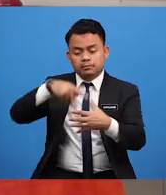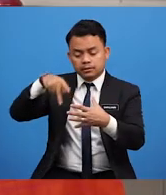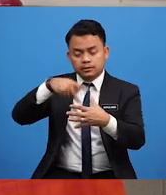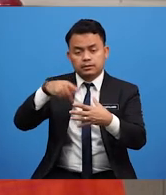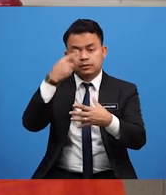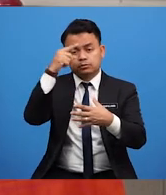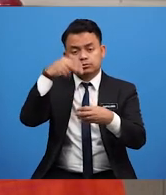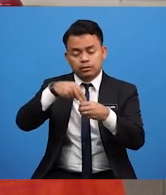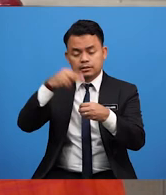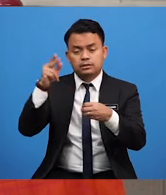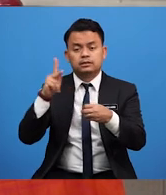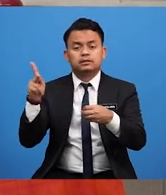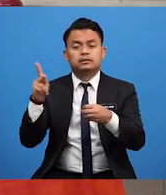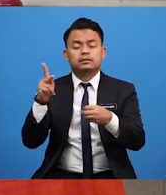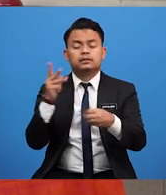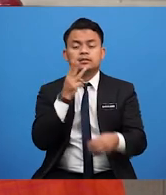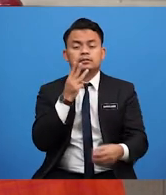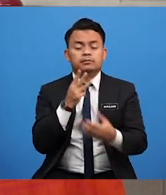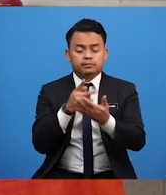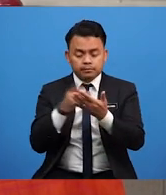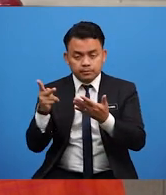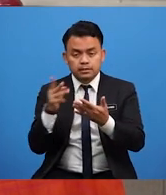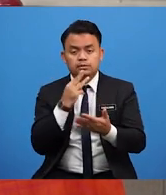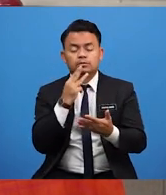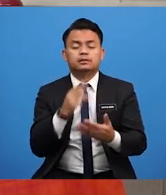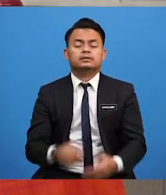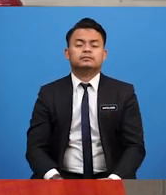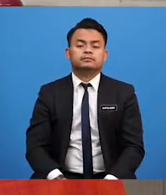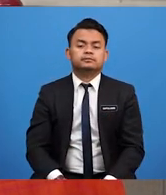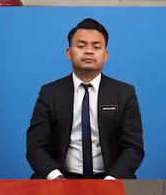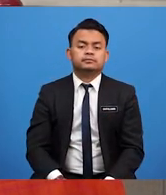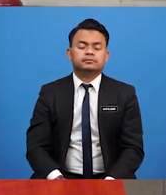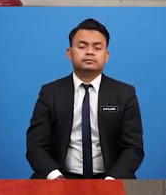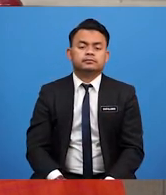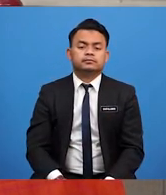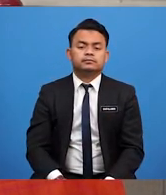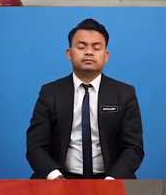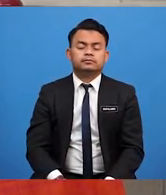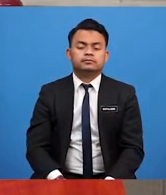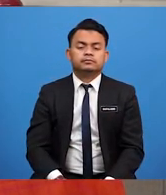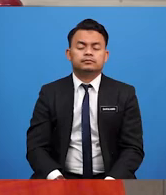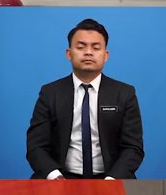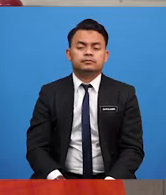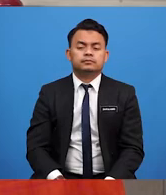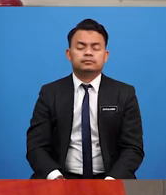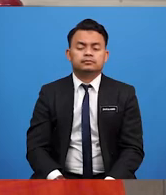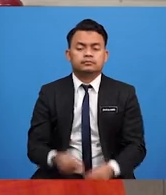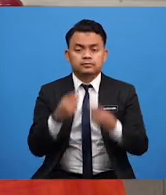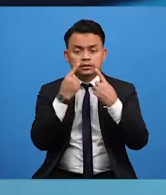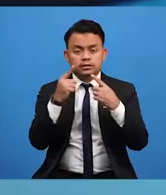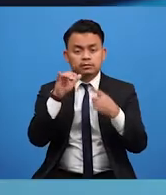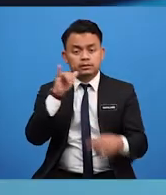cetak? Soalan ini pun pasti anda semua dapat menjawab dengan betul.